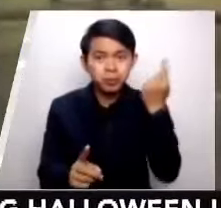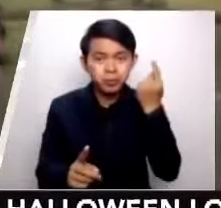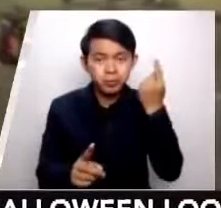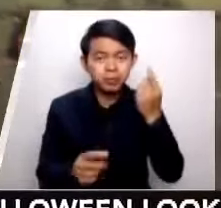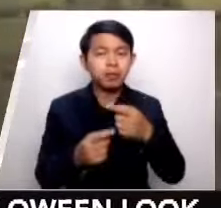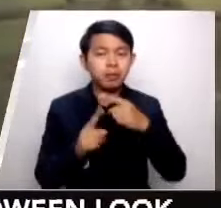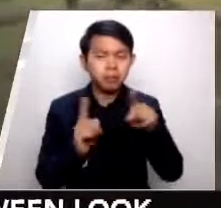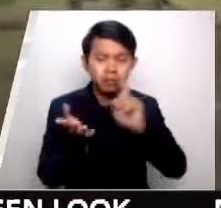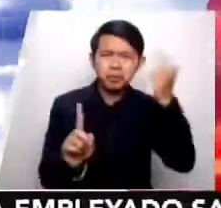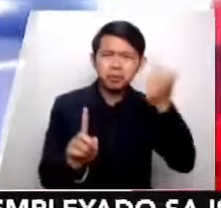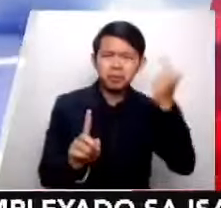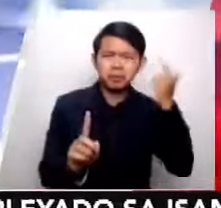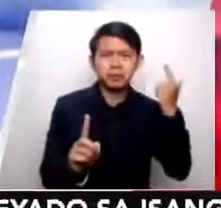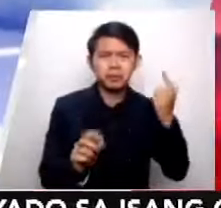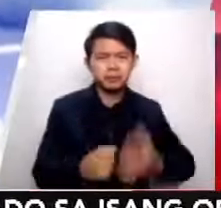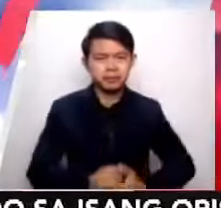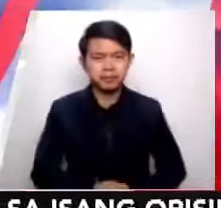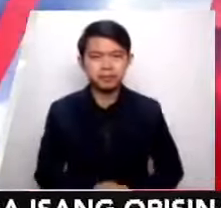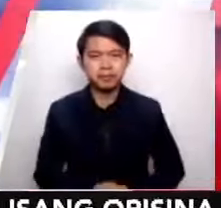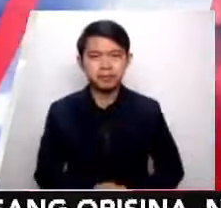pamamaril.